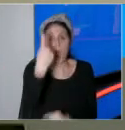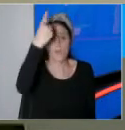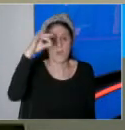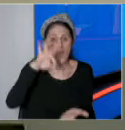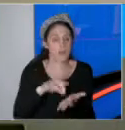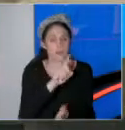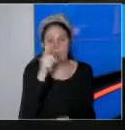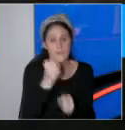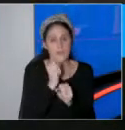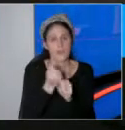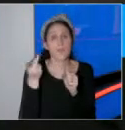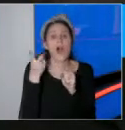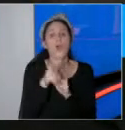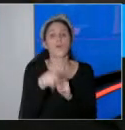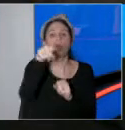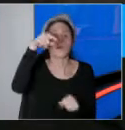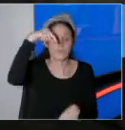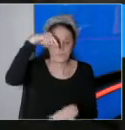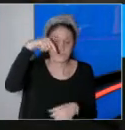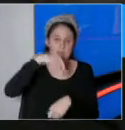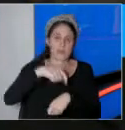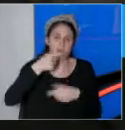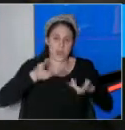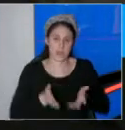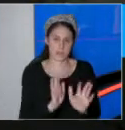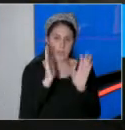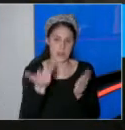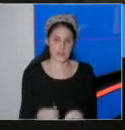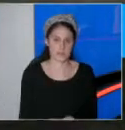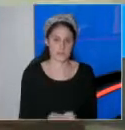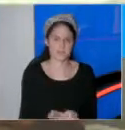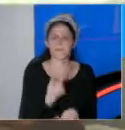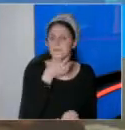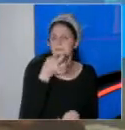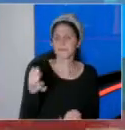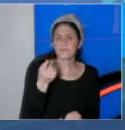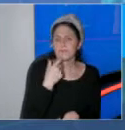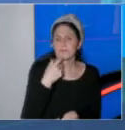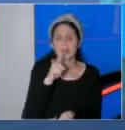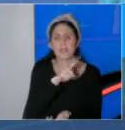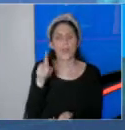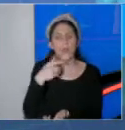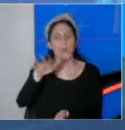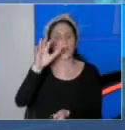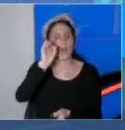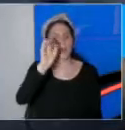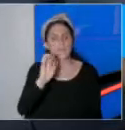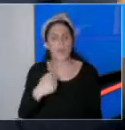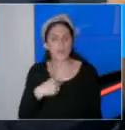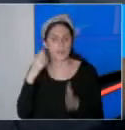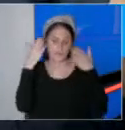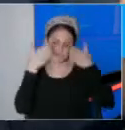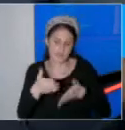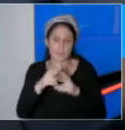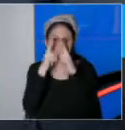הרגו אותו בזמן הלידה. מה זה אומר בפועל, מרקוניק, כשאתה אומר, אני לא הולך עם הרמזור, אני מתעסק רק בעיר שלי,